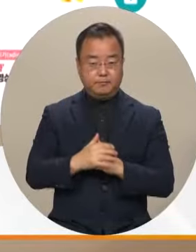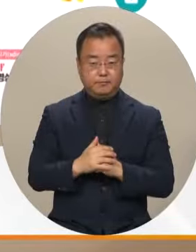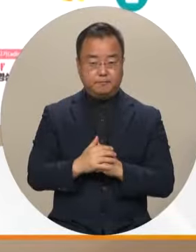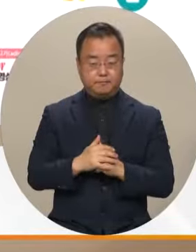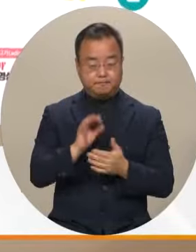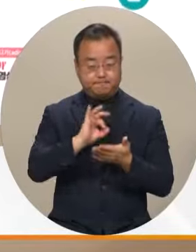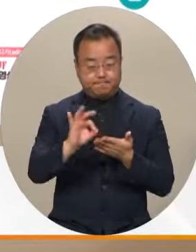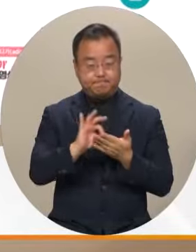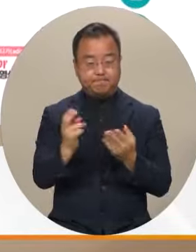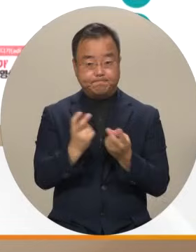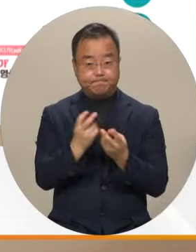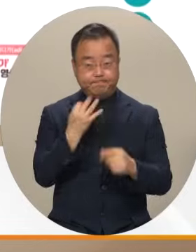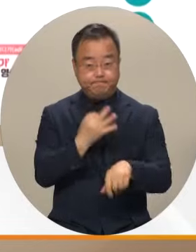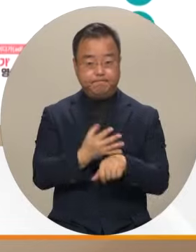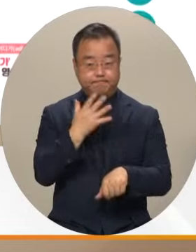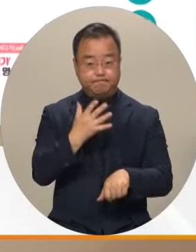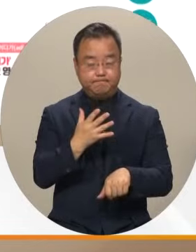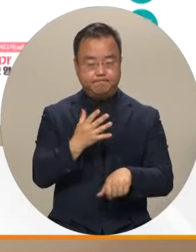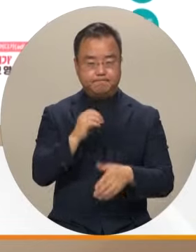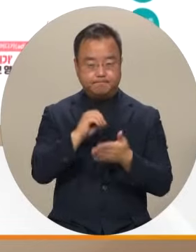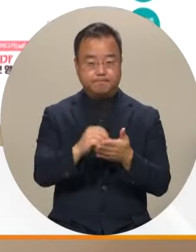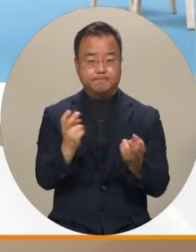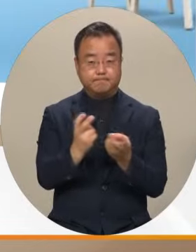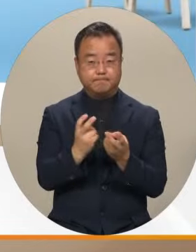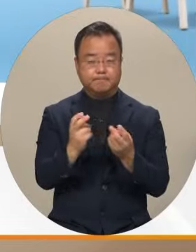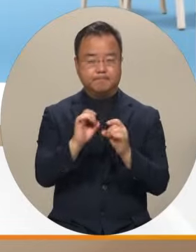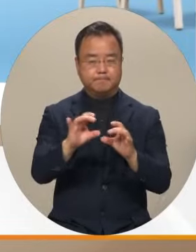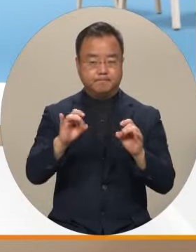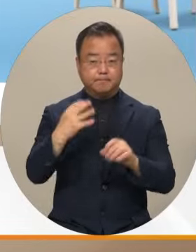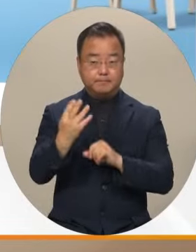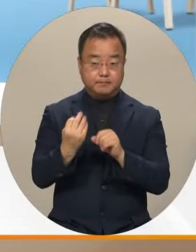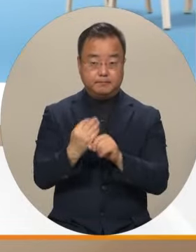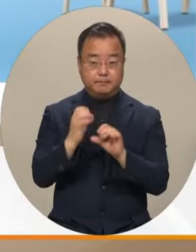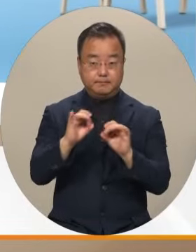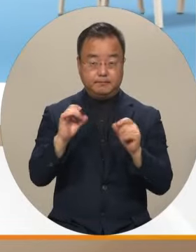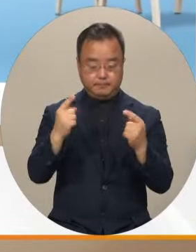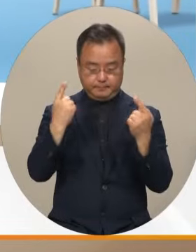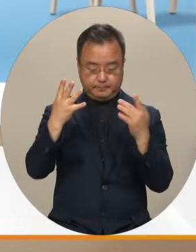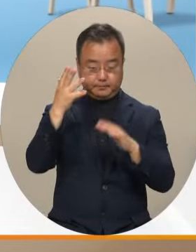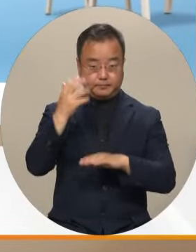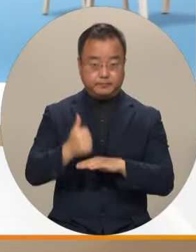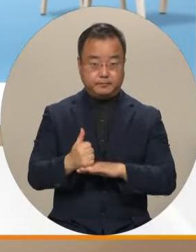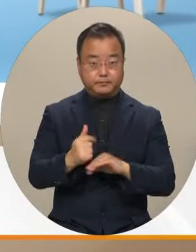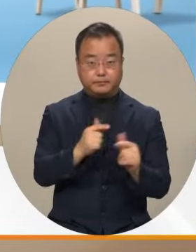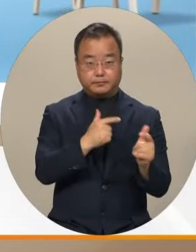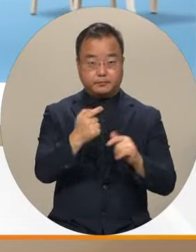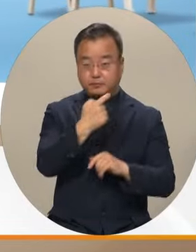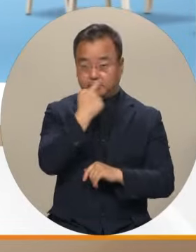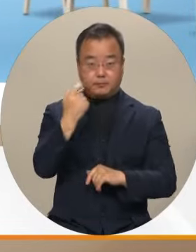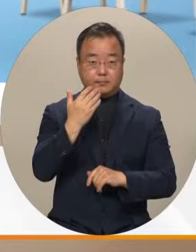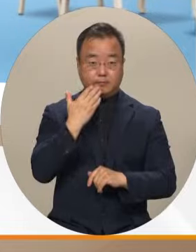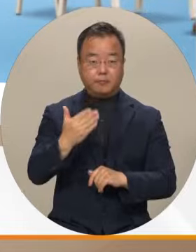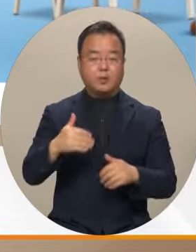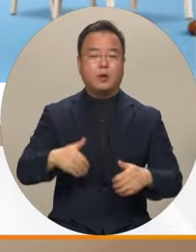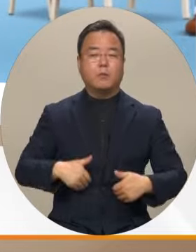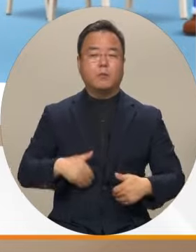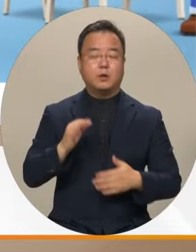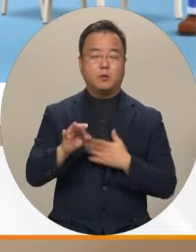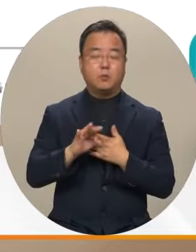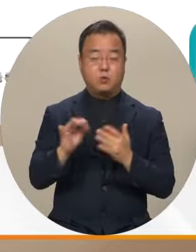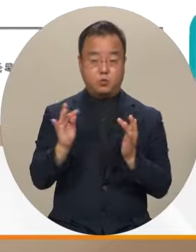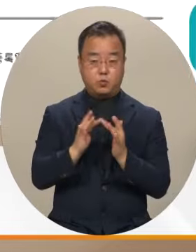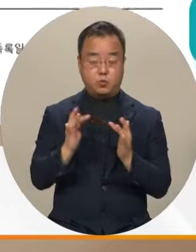때문에 뭐 전형별 대학별 대입 연도별 입시 결과를 가정에서도 손쉽게 이용할 수 있고 필요한 경우 온라인